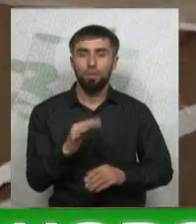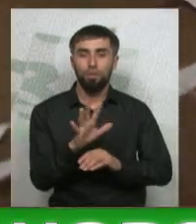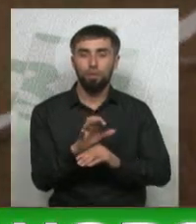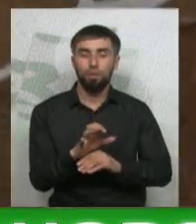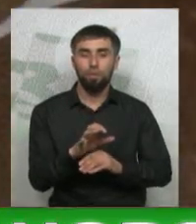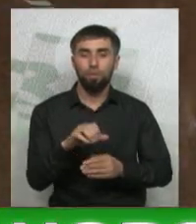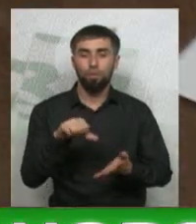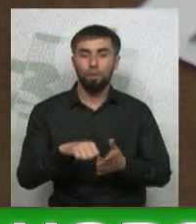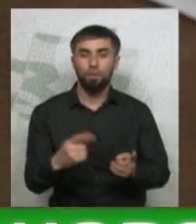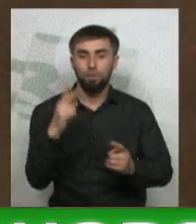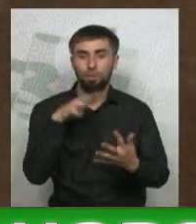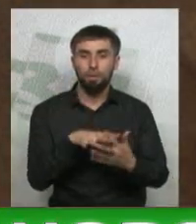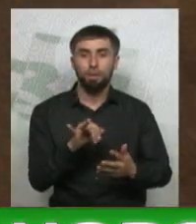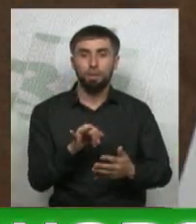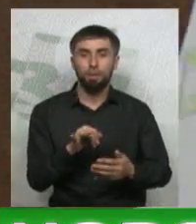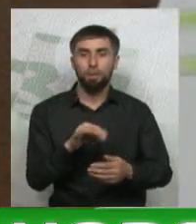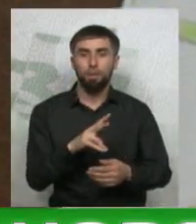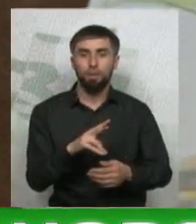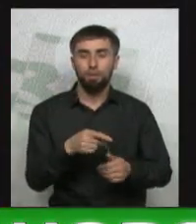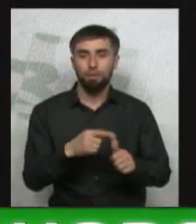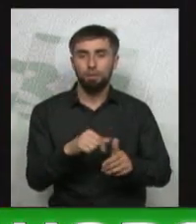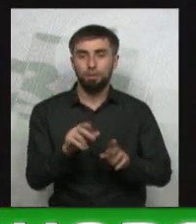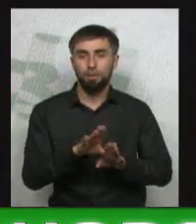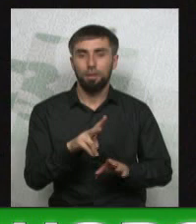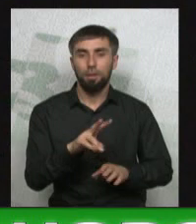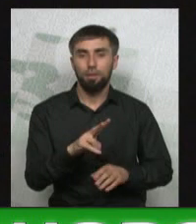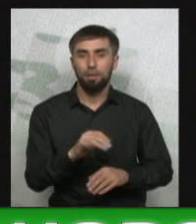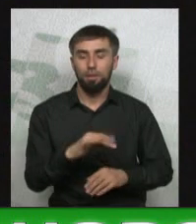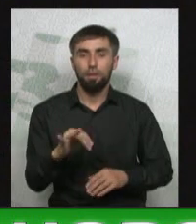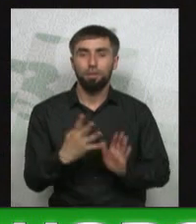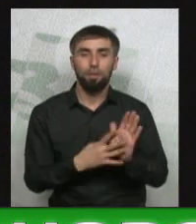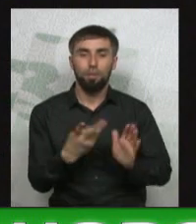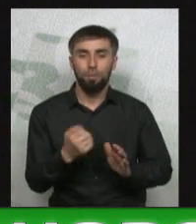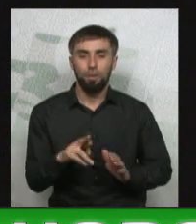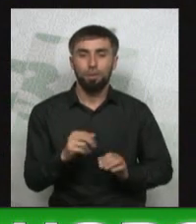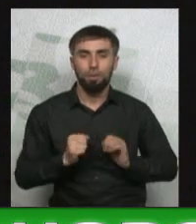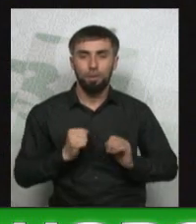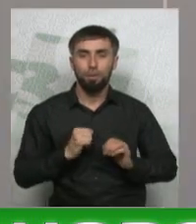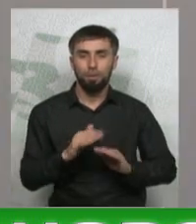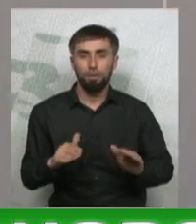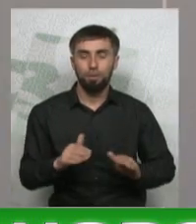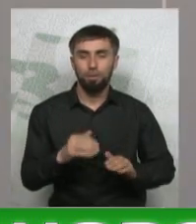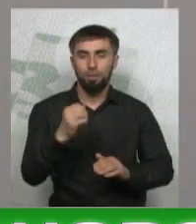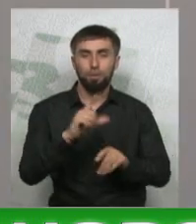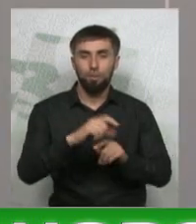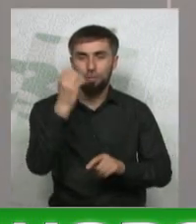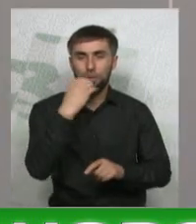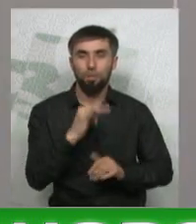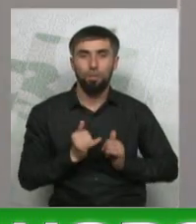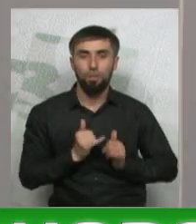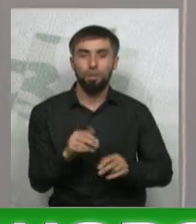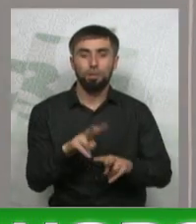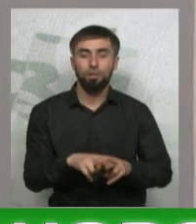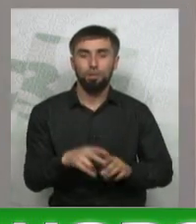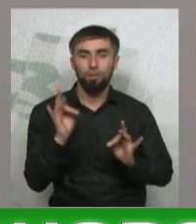Великой Отечественной войны и наклейки с 9 мая. Окна к предстоящему празднику преображаются стараниями ребят. Слова благодарности и уважения